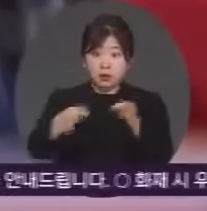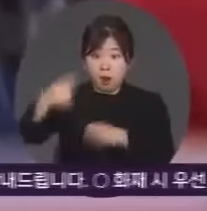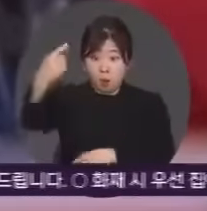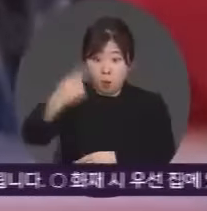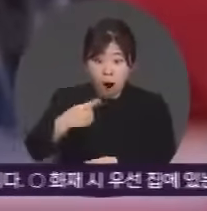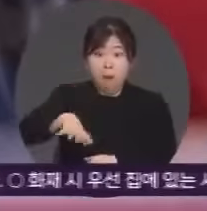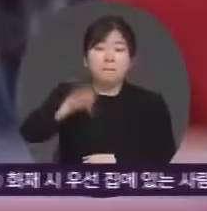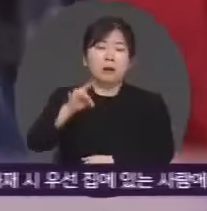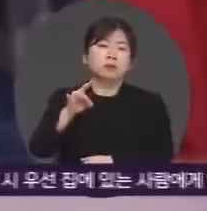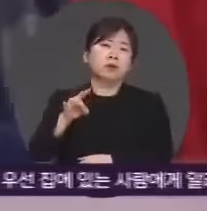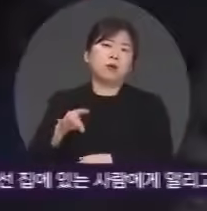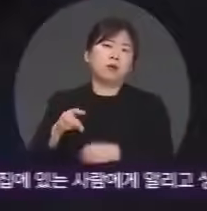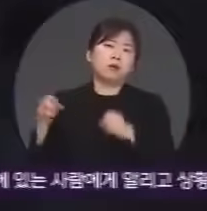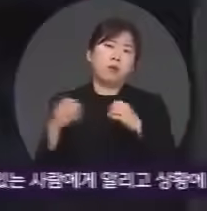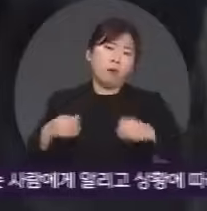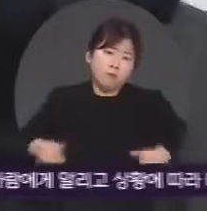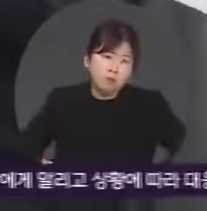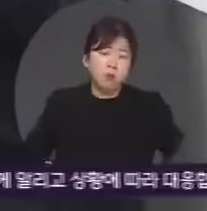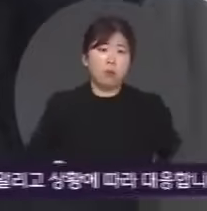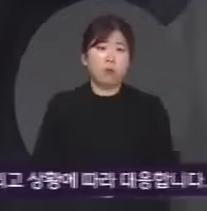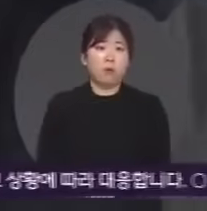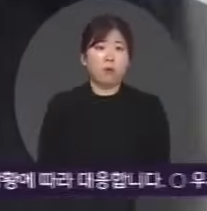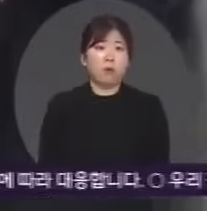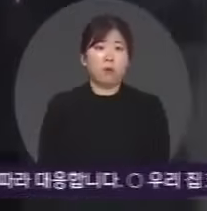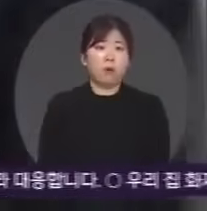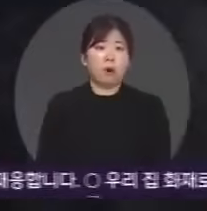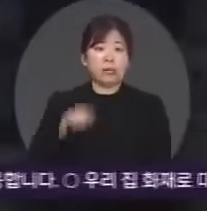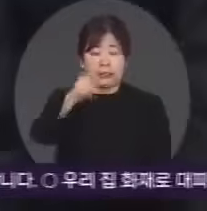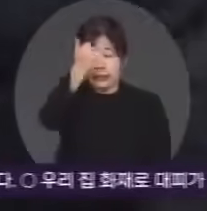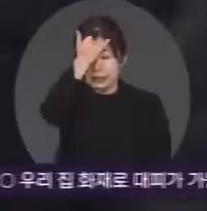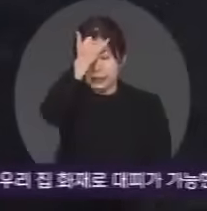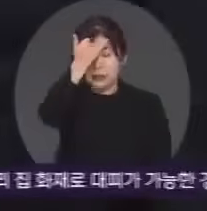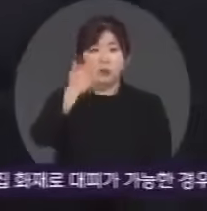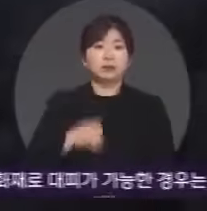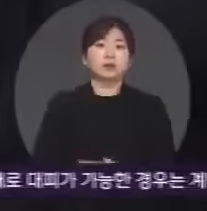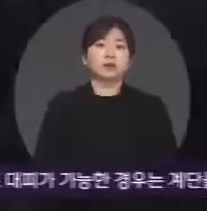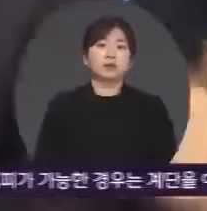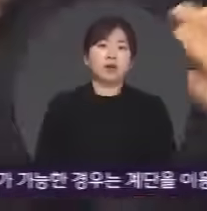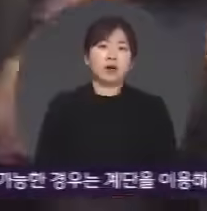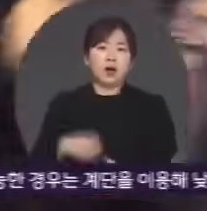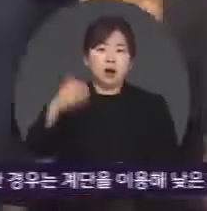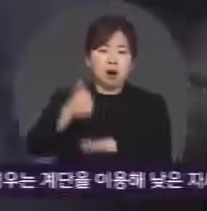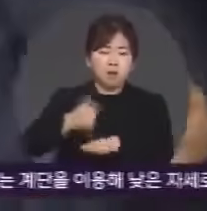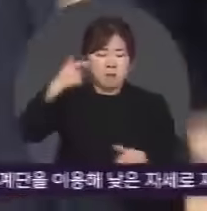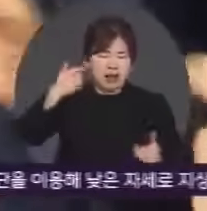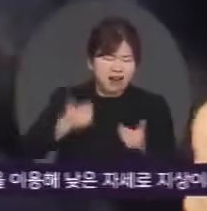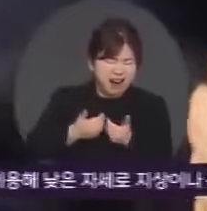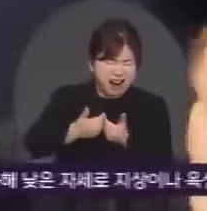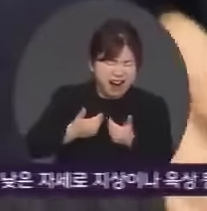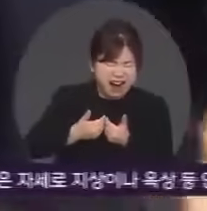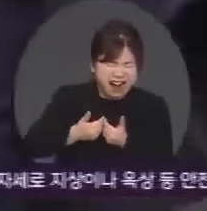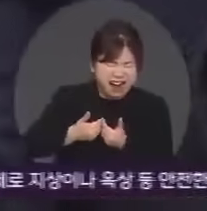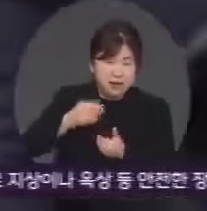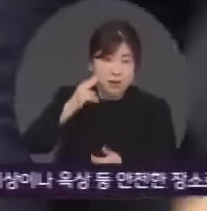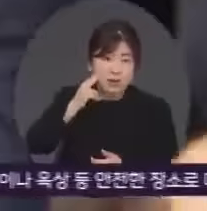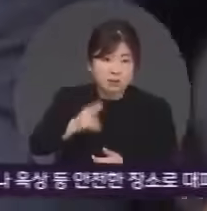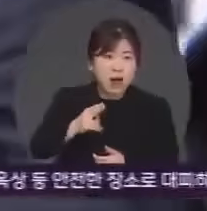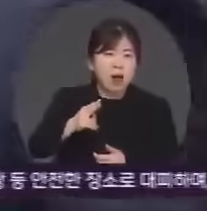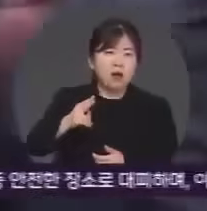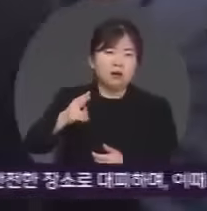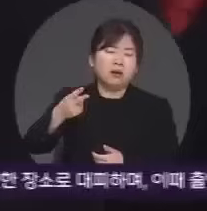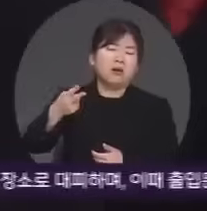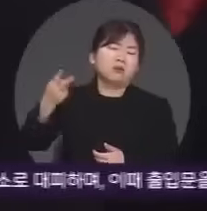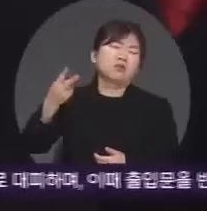되는 거예요. 그 인간의 도리요. 계속되는 반발에 결국 기자회견은 무산됐고 조혜진 의원은 발길을